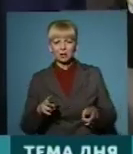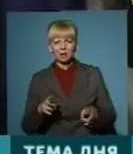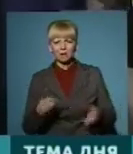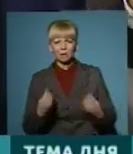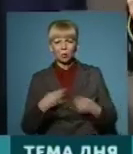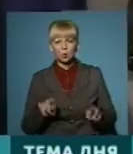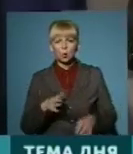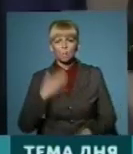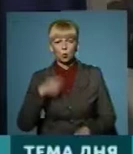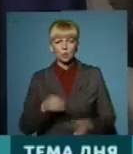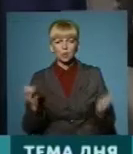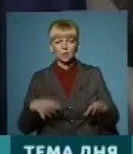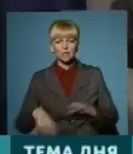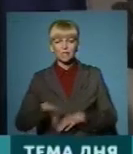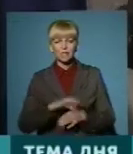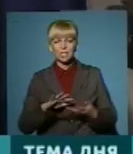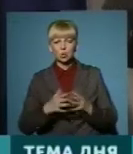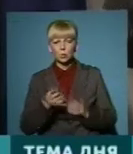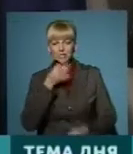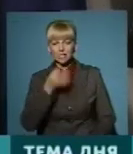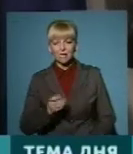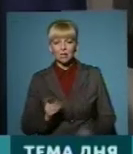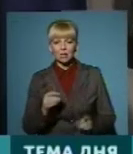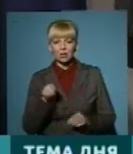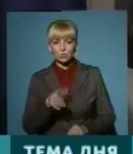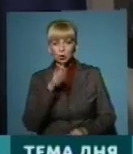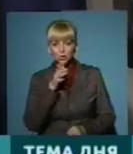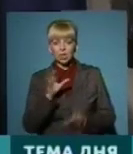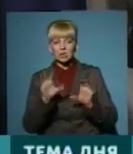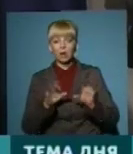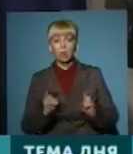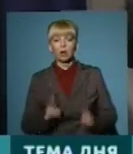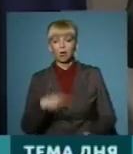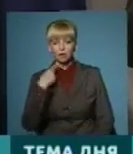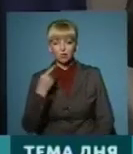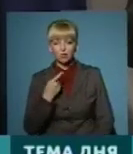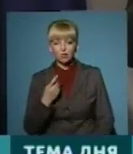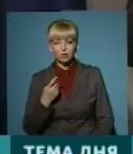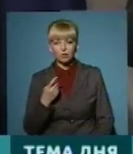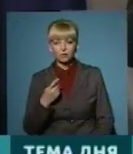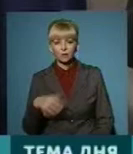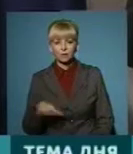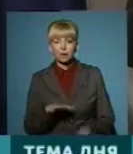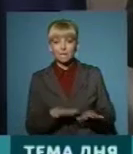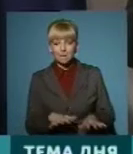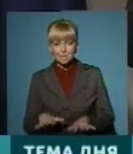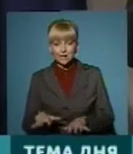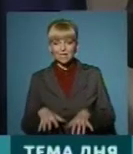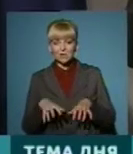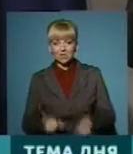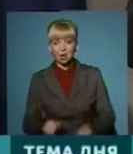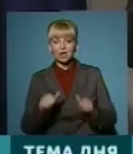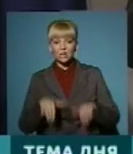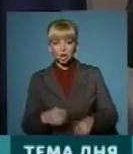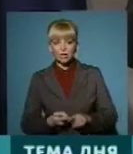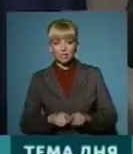Буковина, тут збирались всі села, сказали. І на той час закон як говорив? Значить, що все одно місце, тут місця влада вирішує